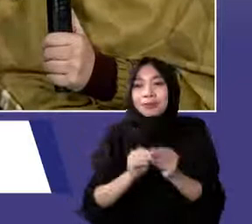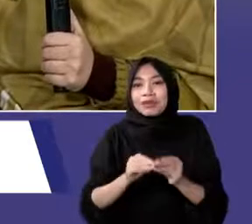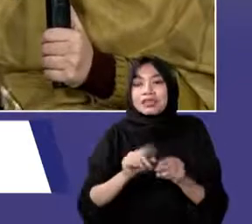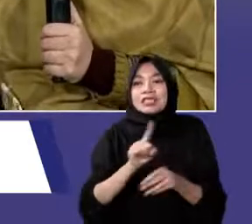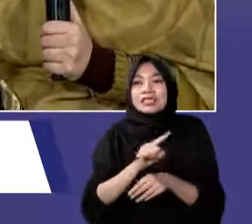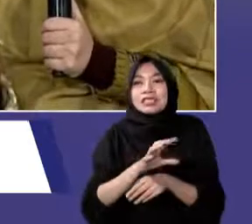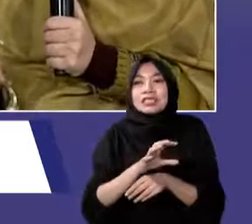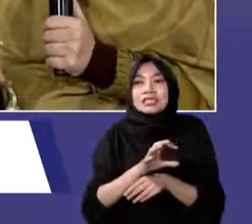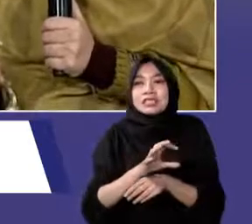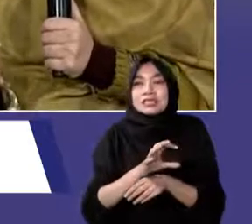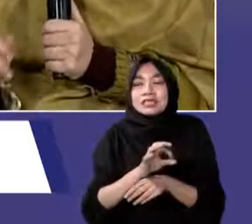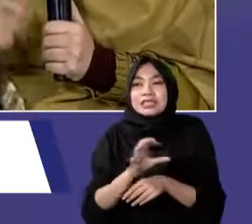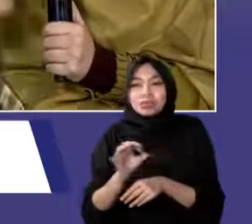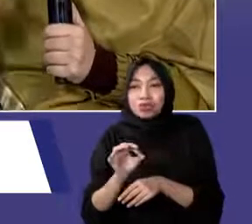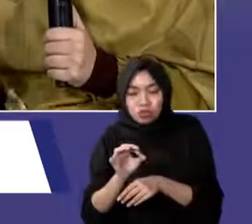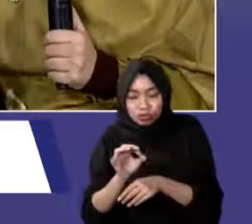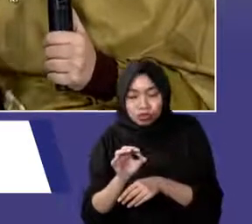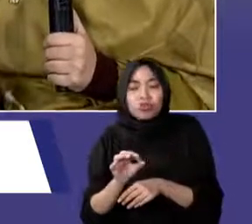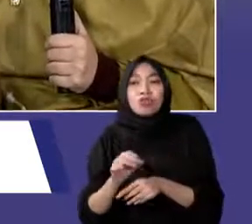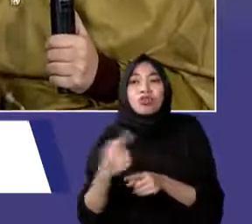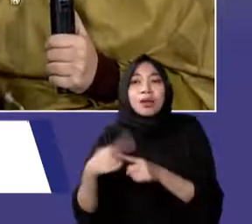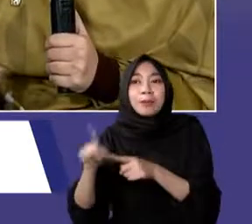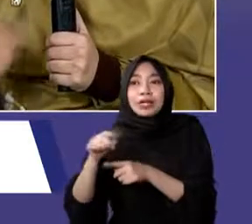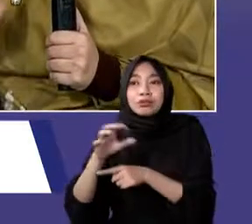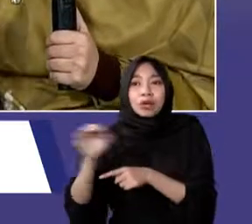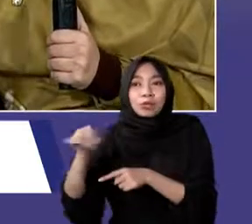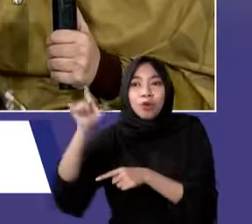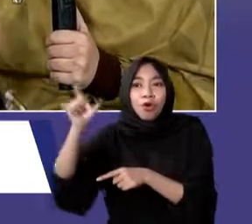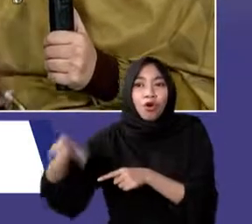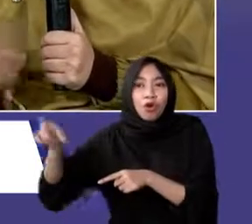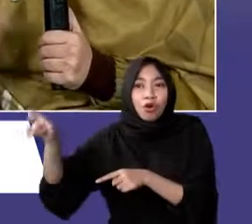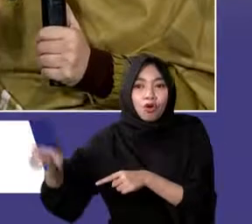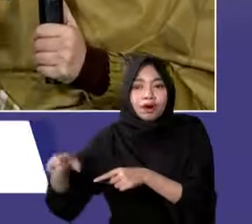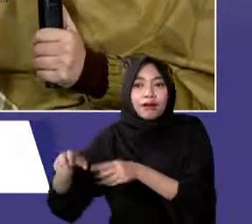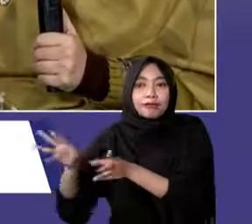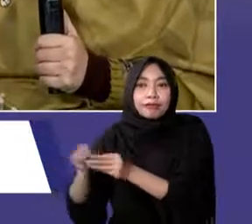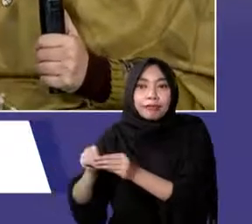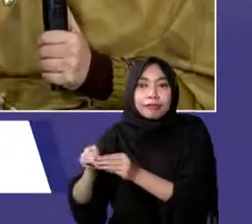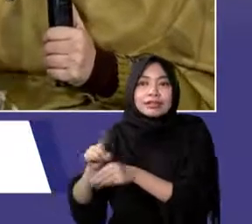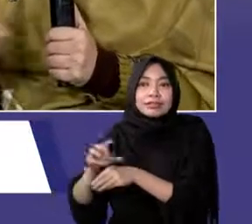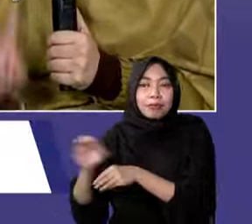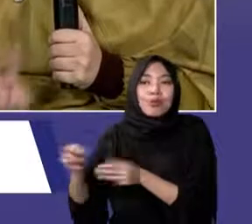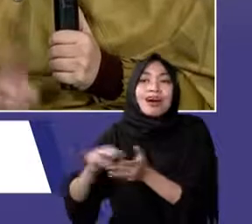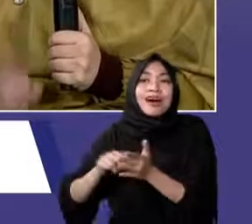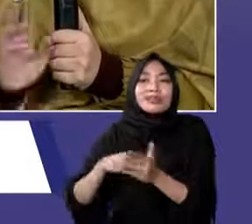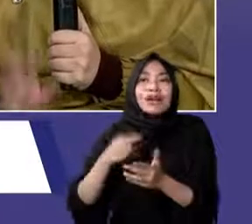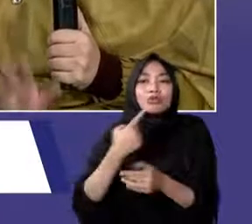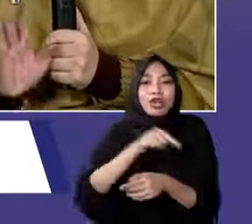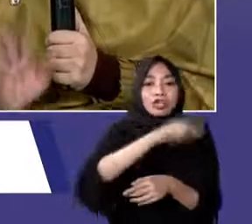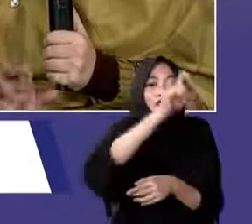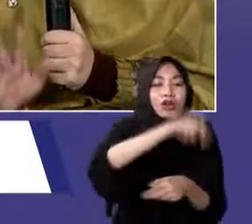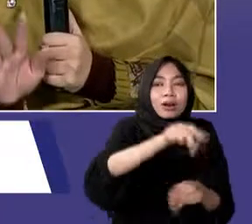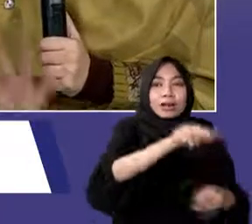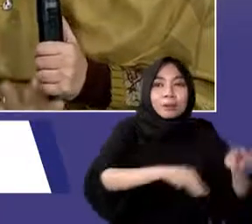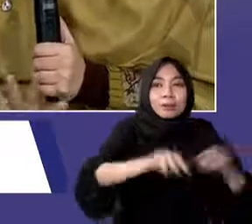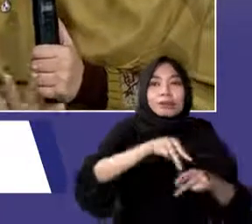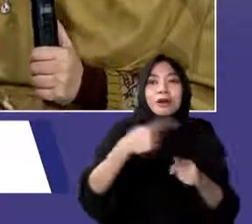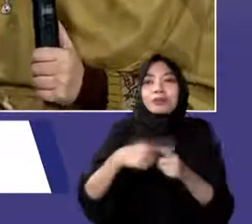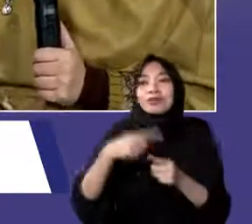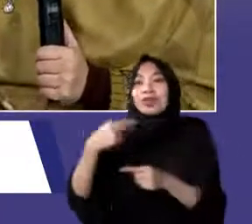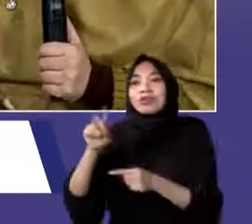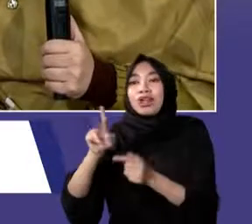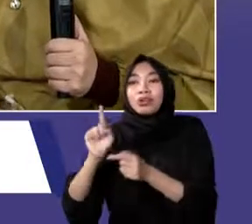1000 ketemunya 100. Nah, jadi karena itu kita juga harus melihat jumlah orang yang diperiksa. Yang kedua, melihat positivity